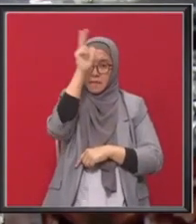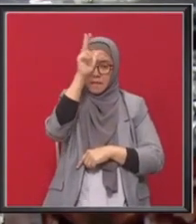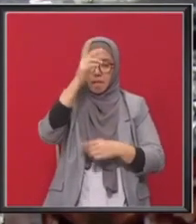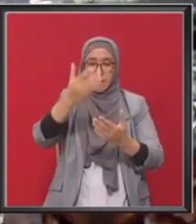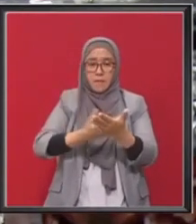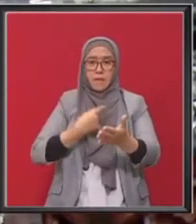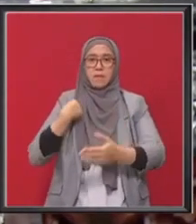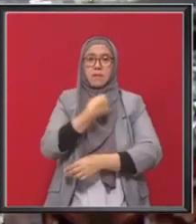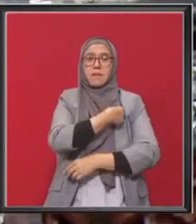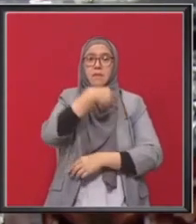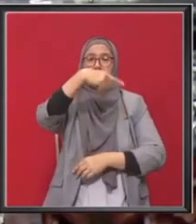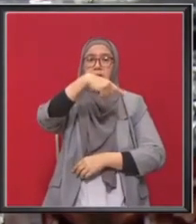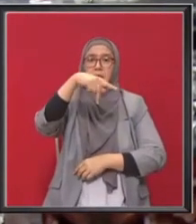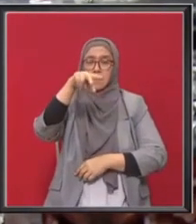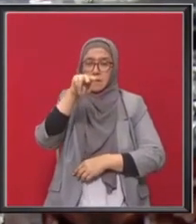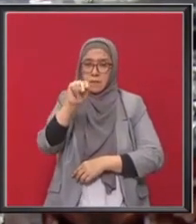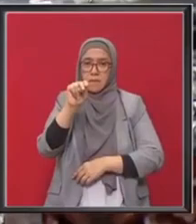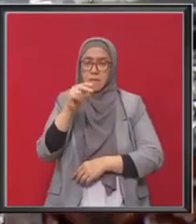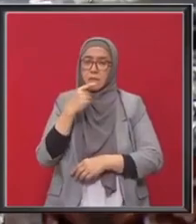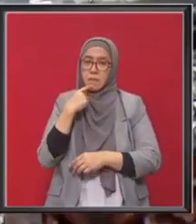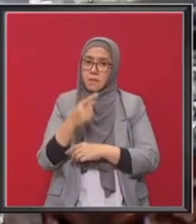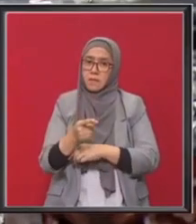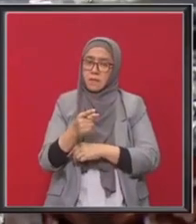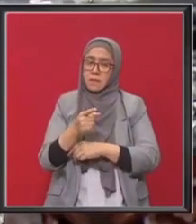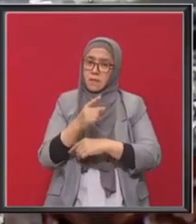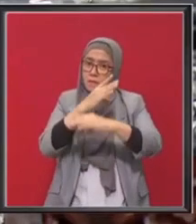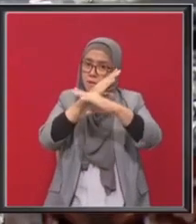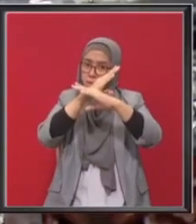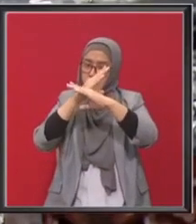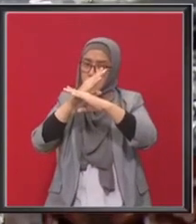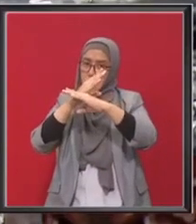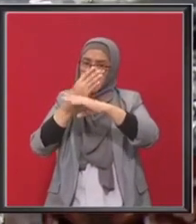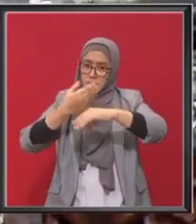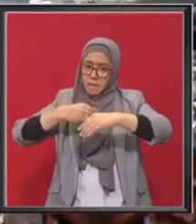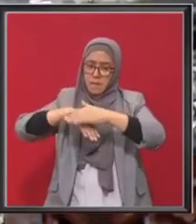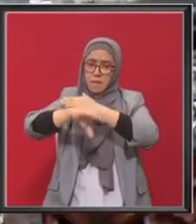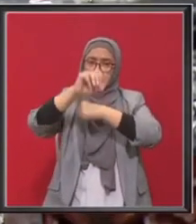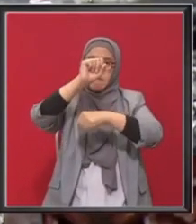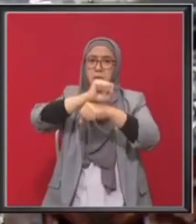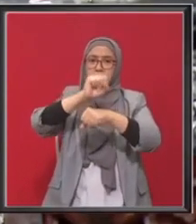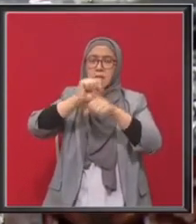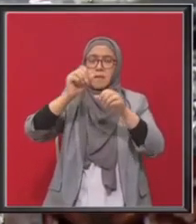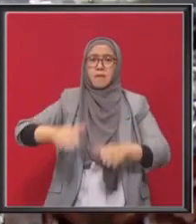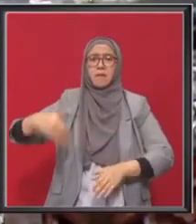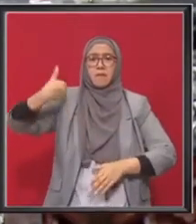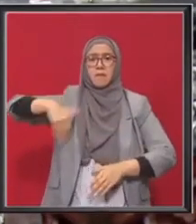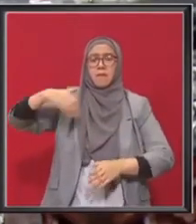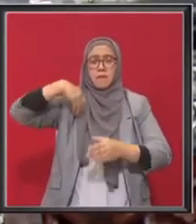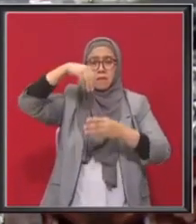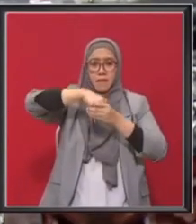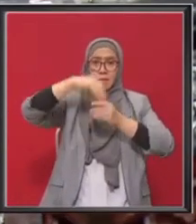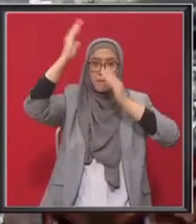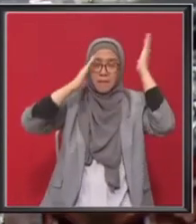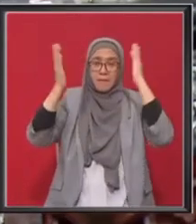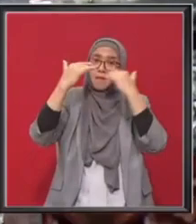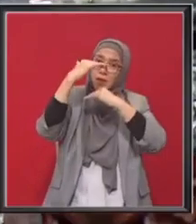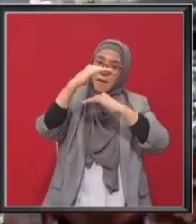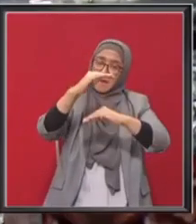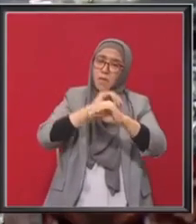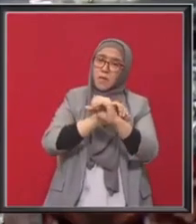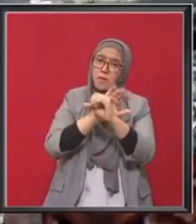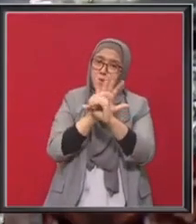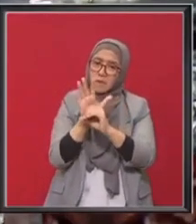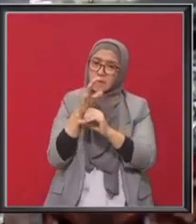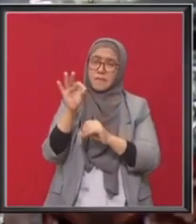itu mengekang atau menyekat kemasukan terkejut warga asing ini kami dari gitu untuk tempoh kau ini A1